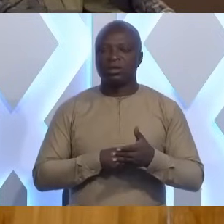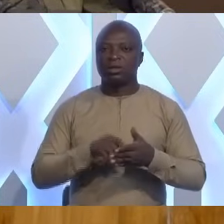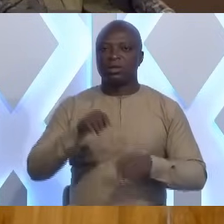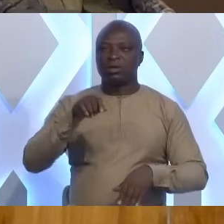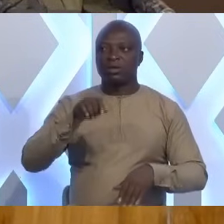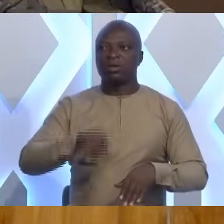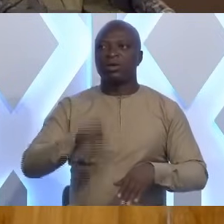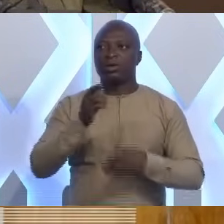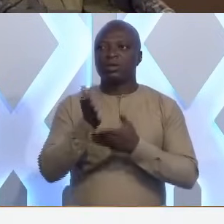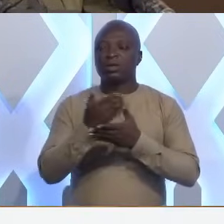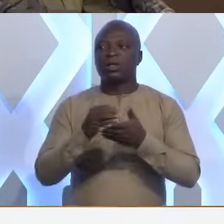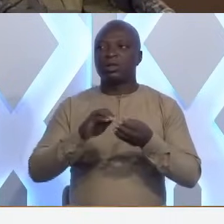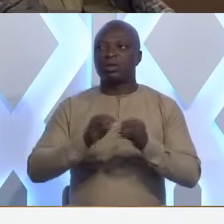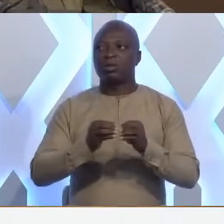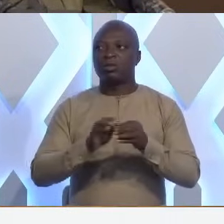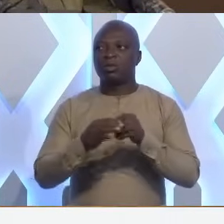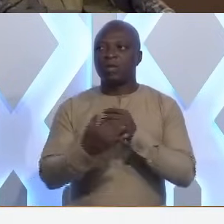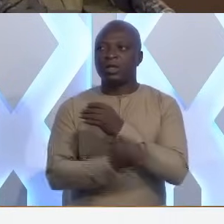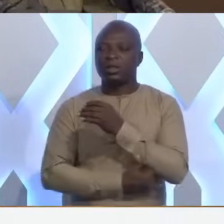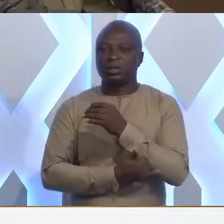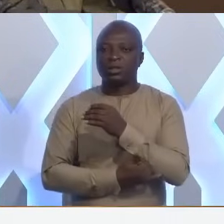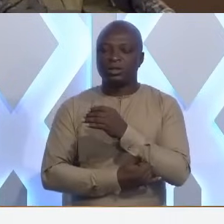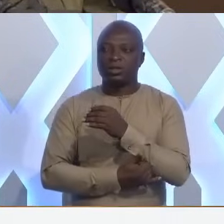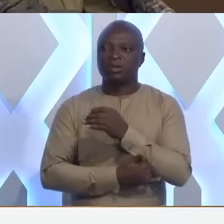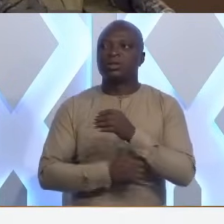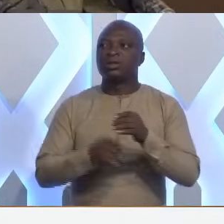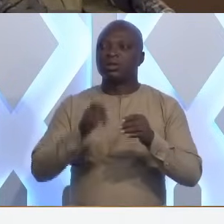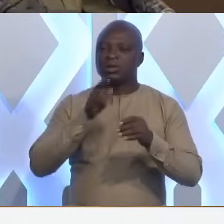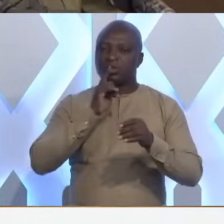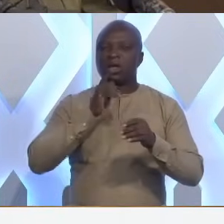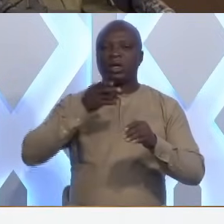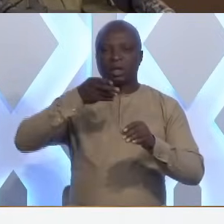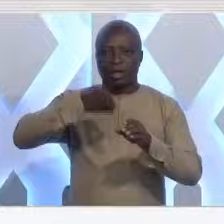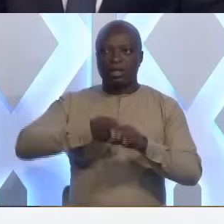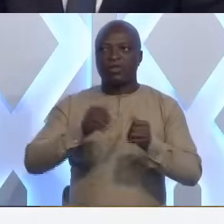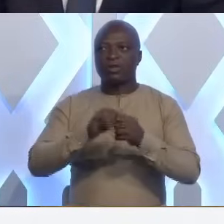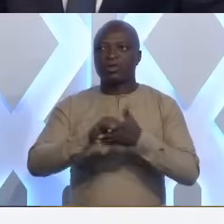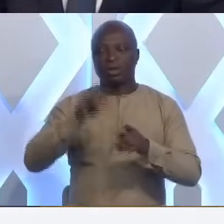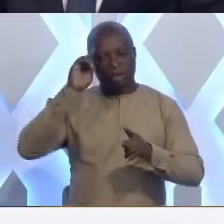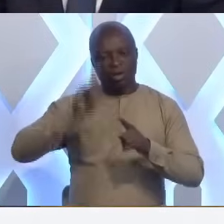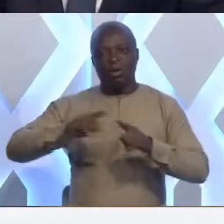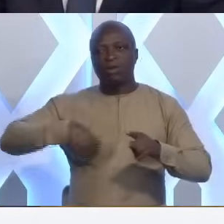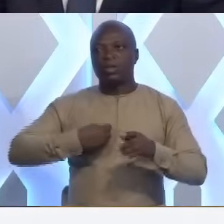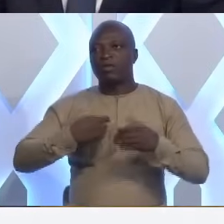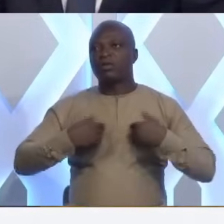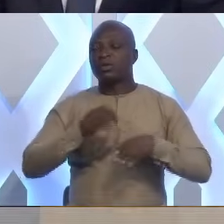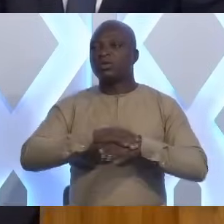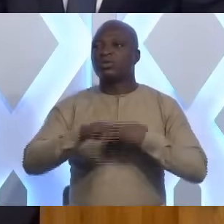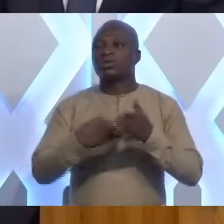qu'un certain nombre de pays soient garants de cet accord. Nous avons surtout